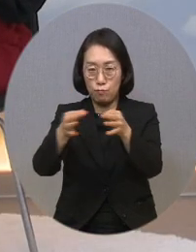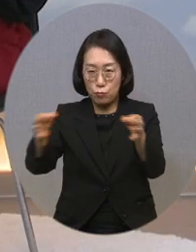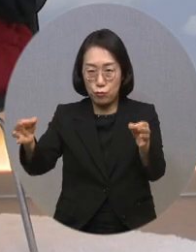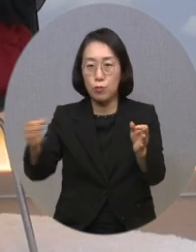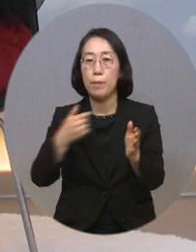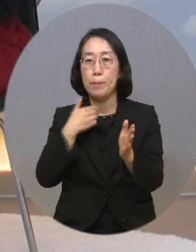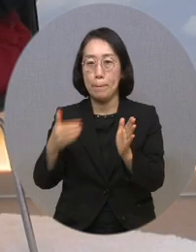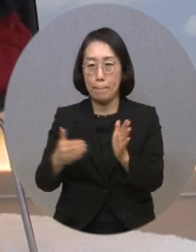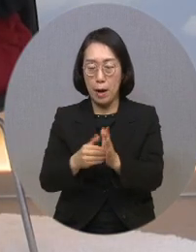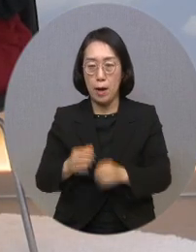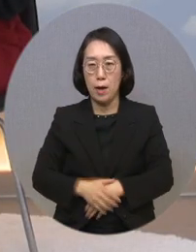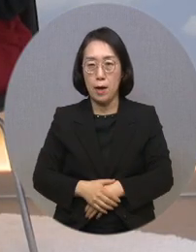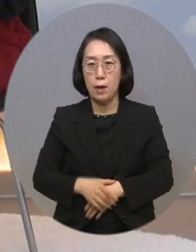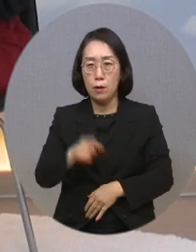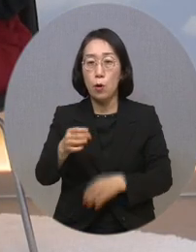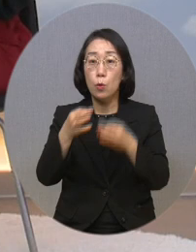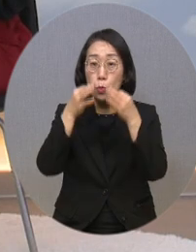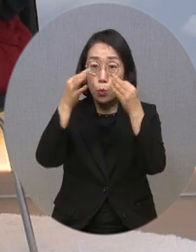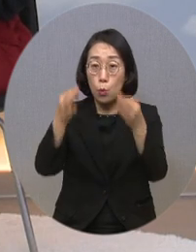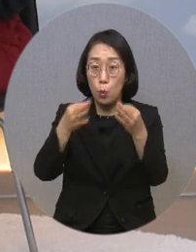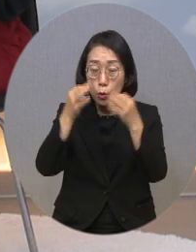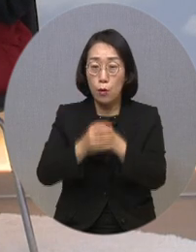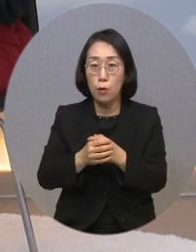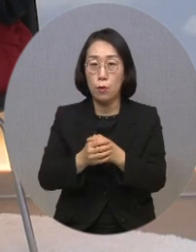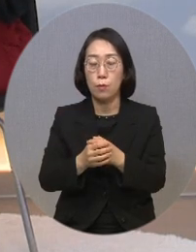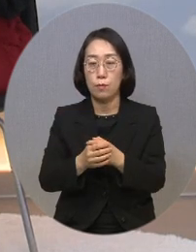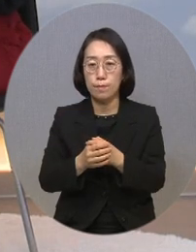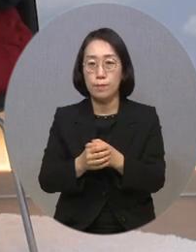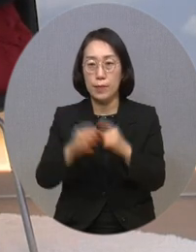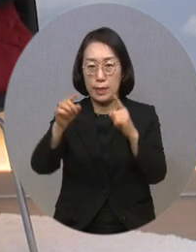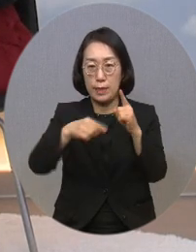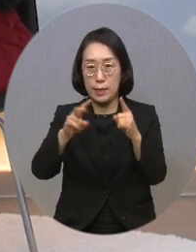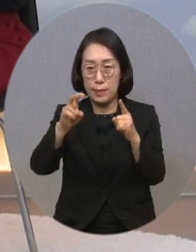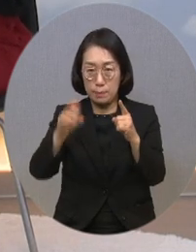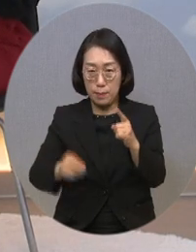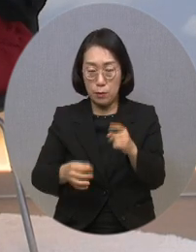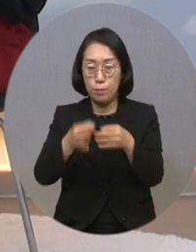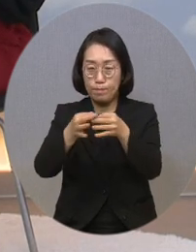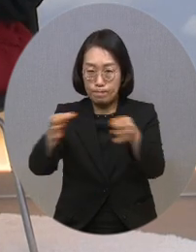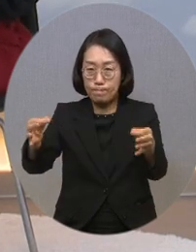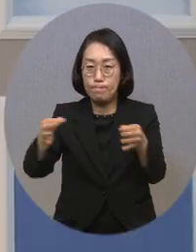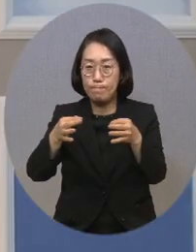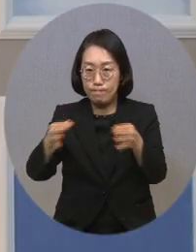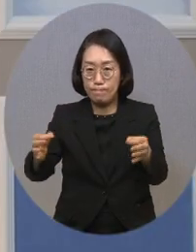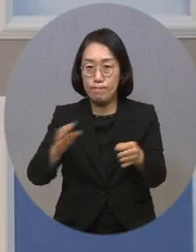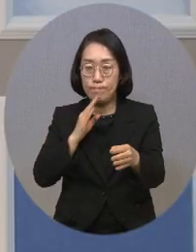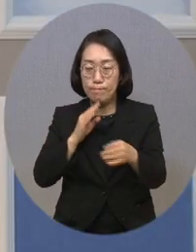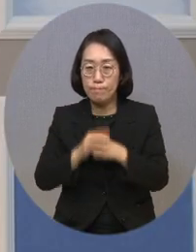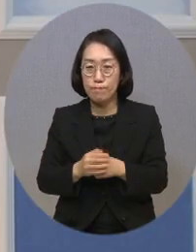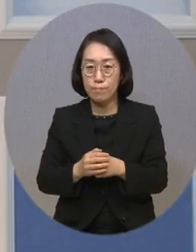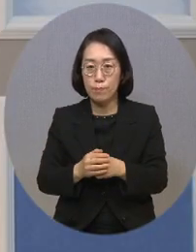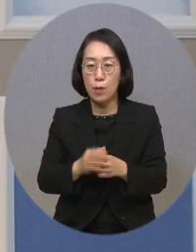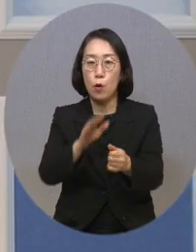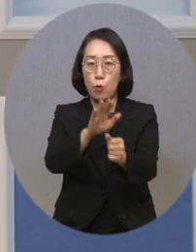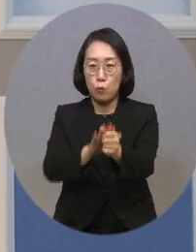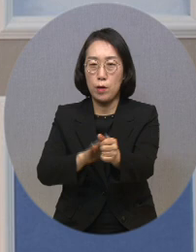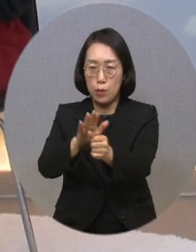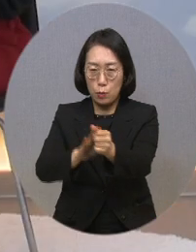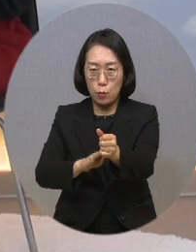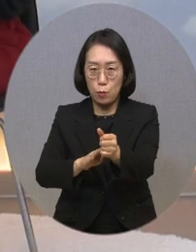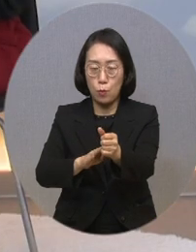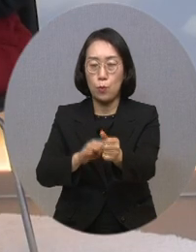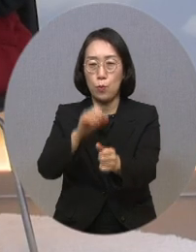그런 노력으로 일상회복지원금 20만 네. 원이 지급이 된 거군요. 그렇습니다. 여수 시민들에게 작은 위로가 됐으면 좋겠습니다.